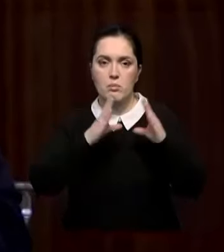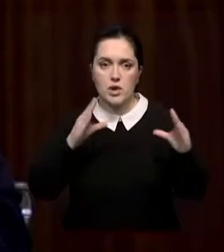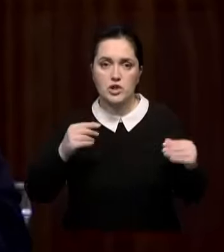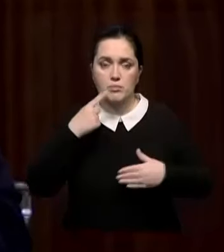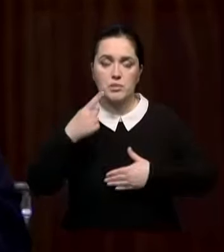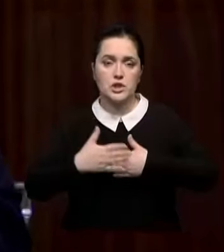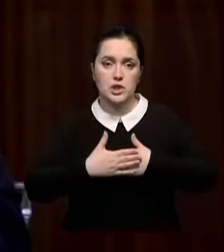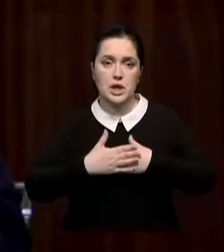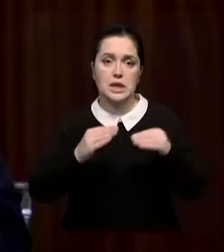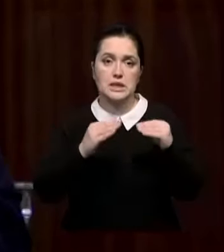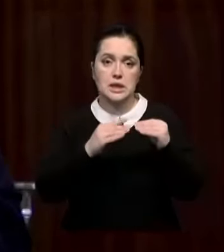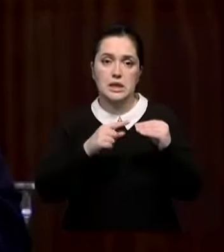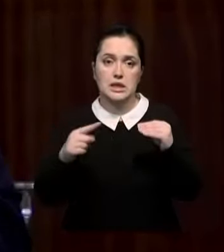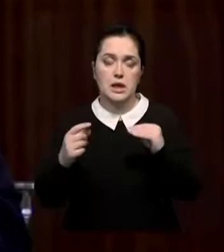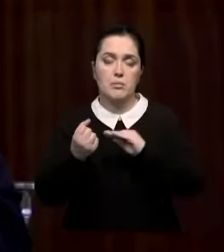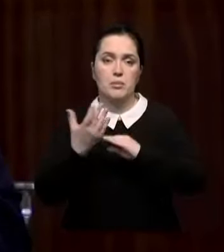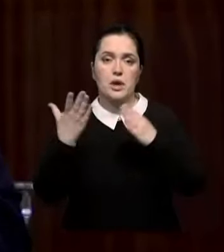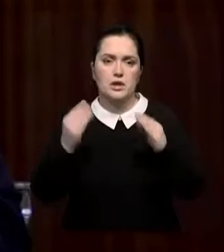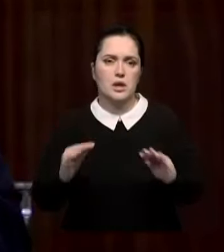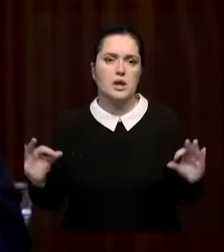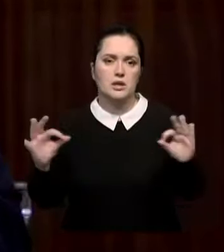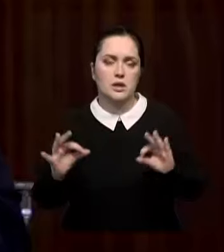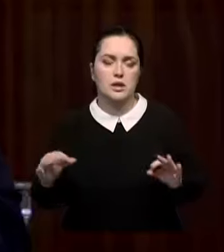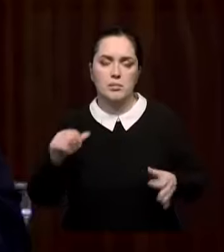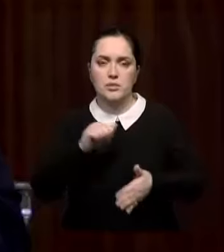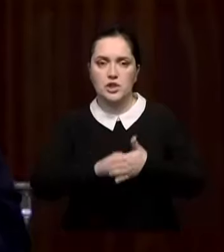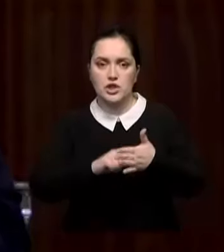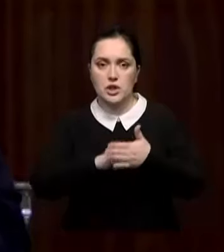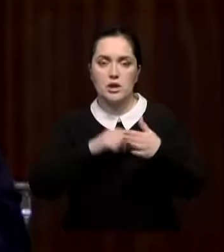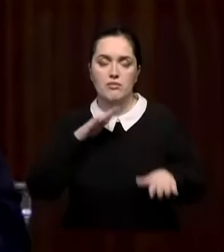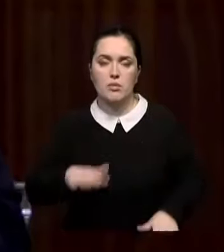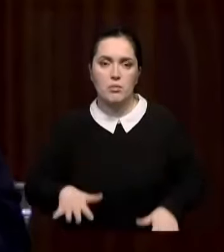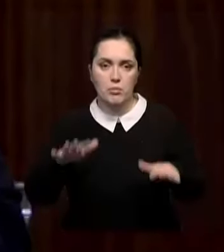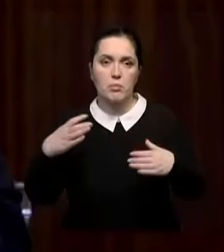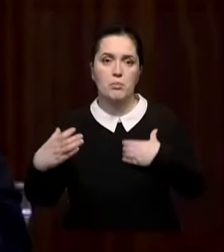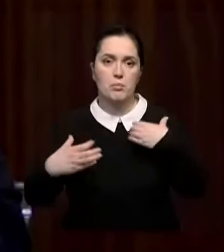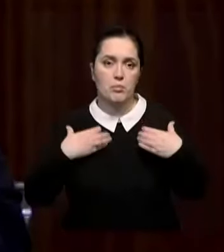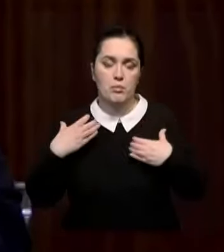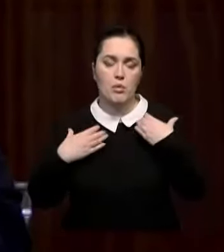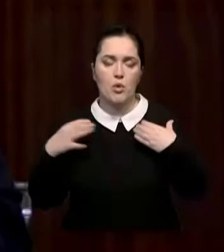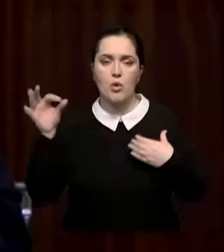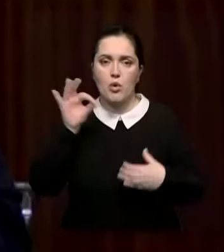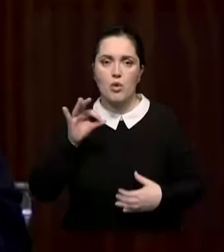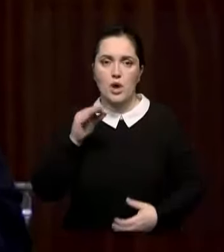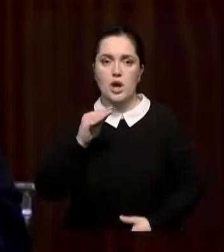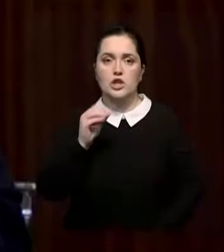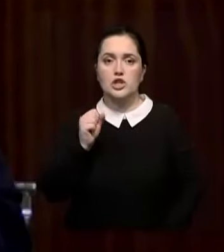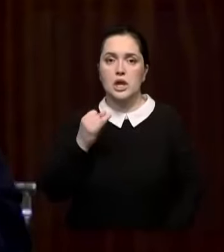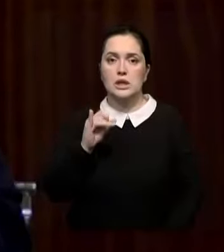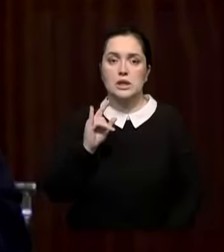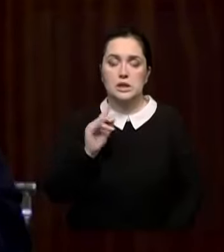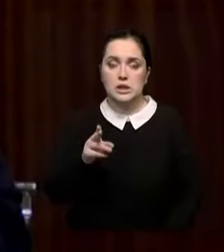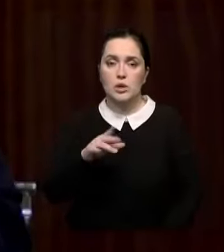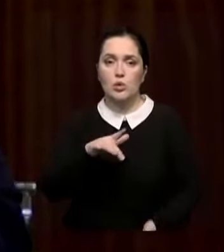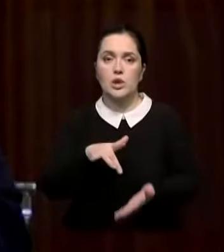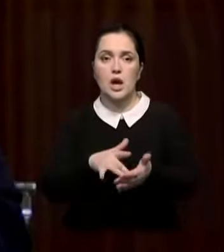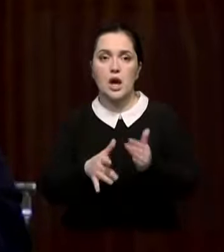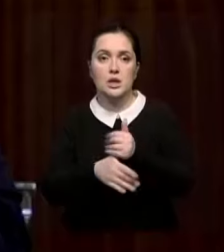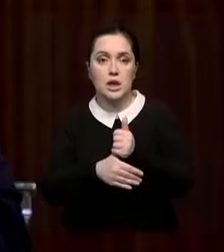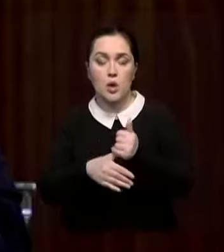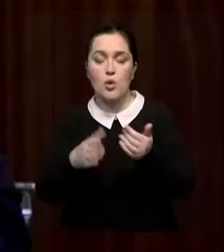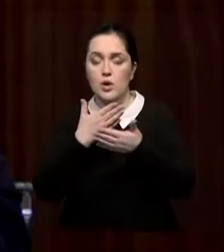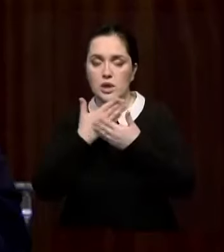ближайшие 10-15 дней никаких причин для переживания по поводу реки Жайык в городе Атырау нет,